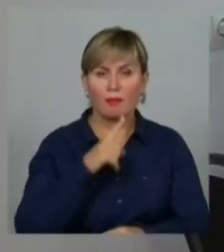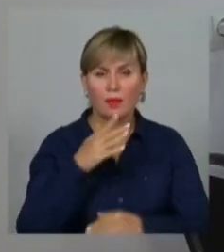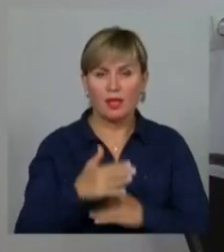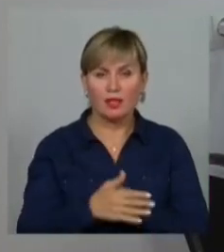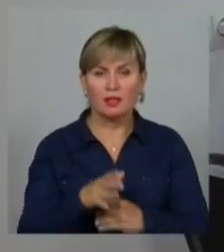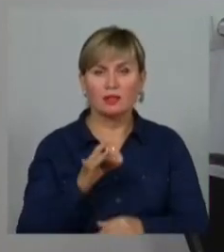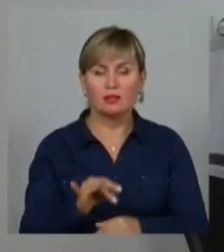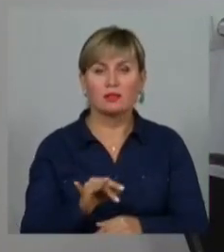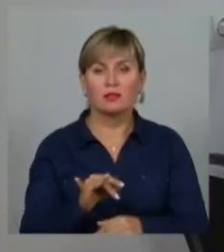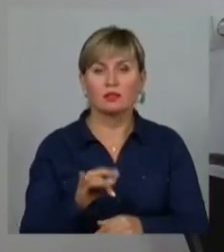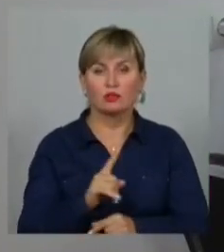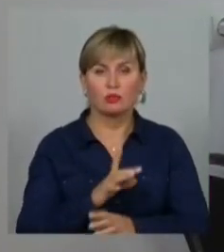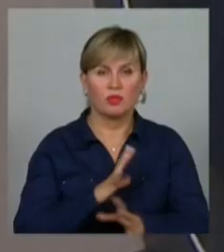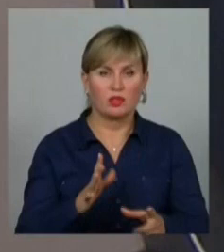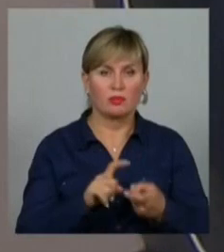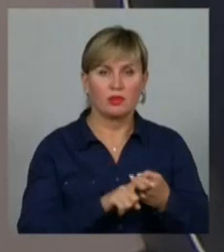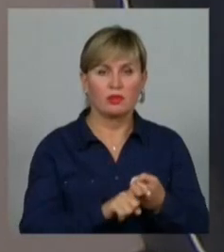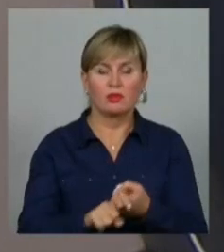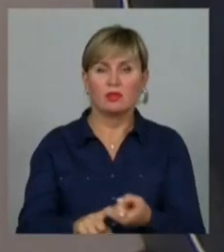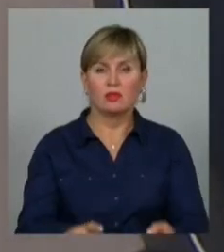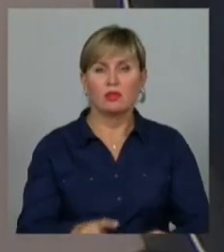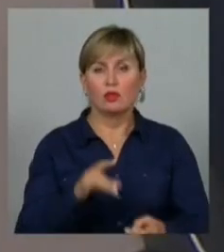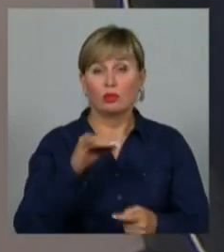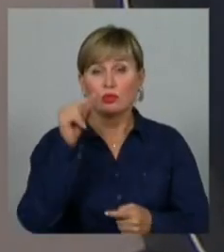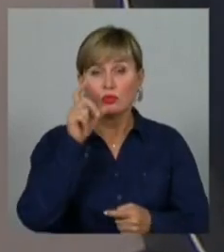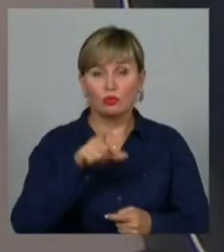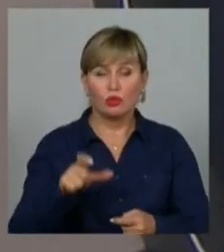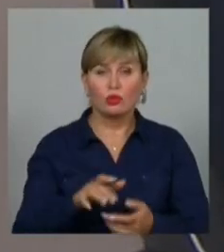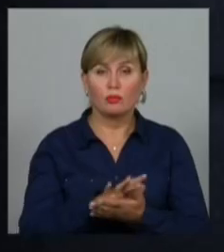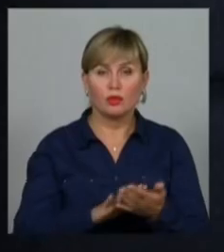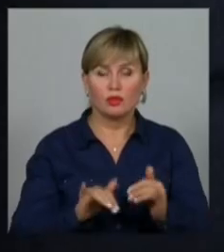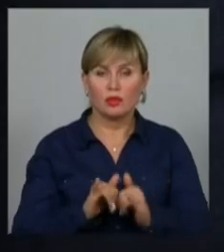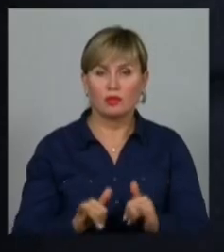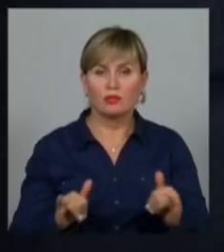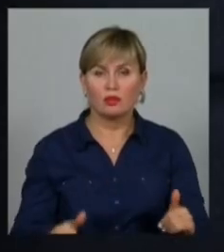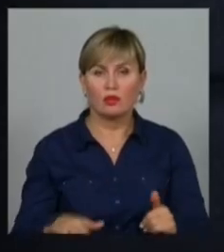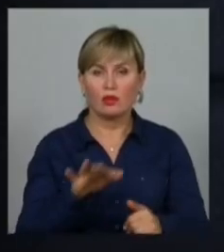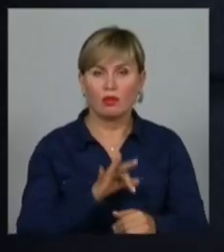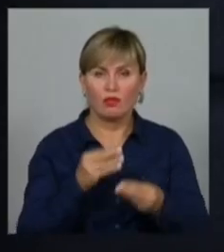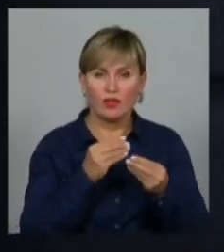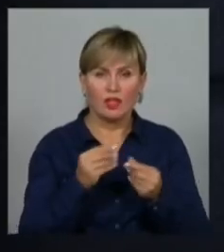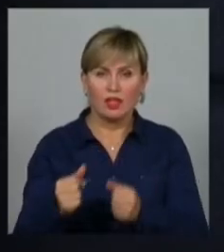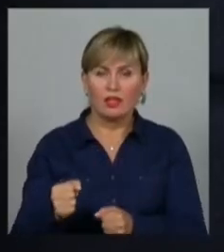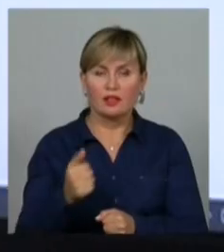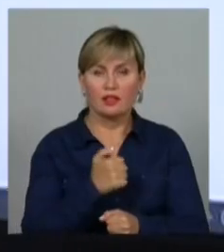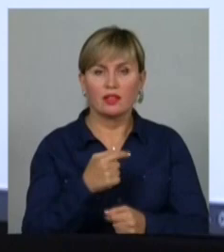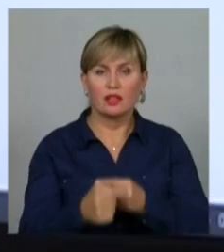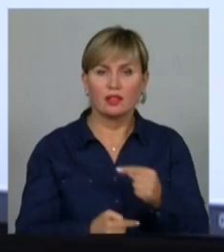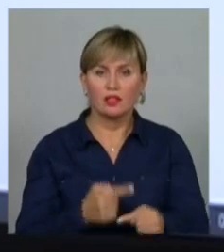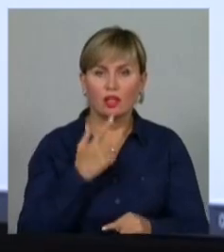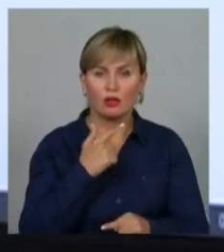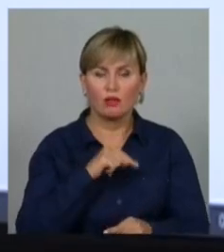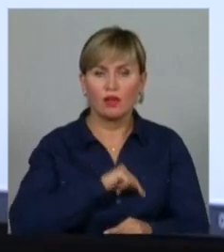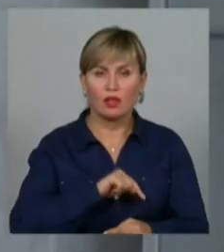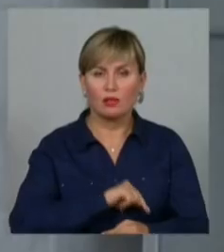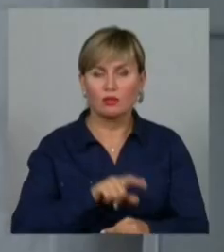Не хотим подвергать никого риску. Тем временем ученые продолжают развивать мифы о вредоносном влиянии вакцины на генетику, кровь и организм